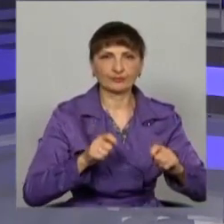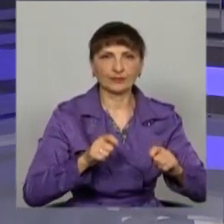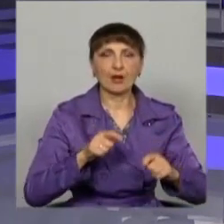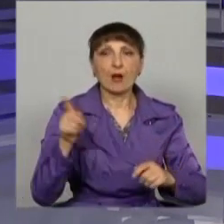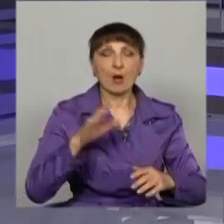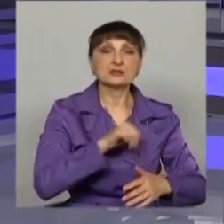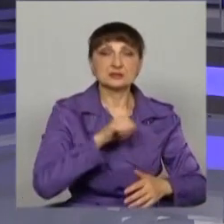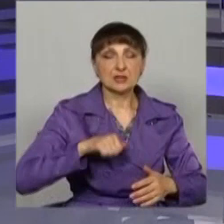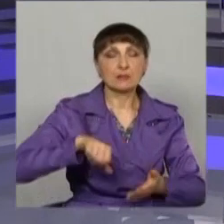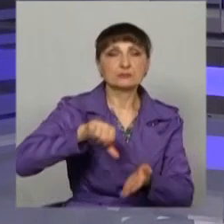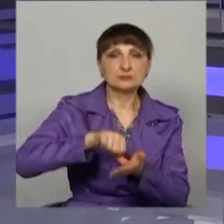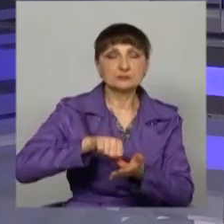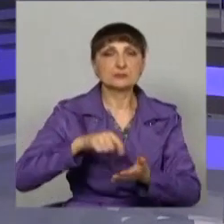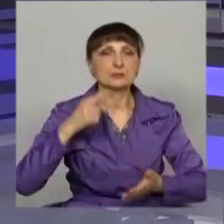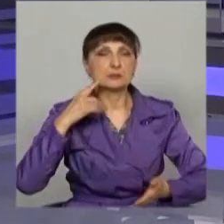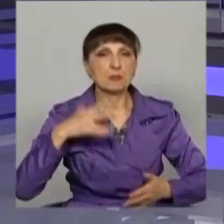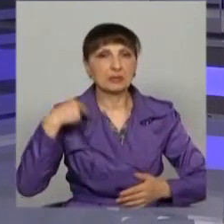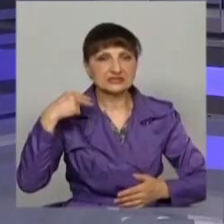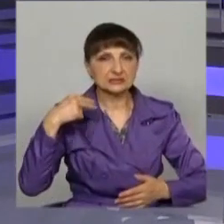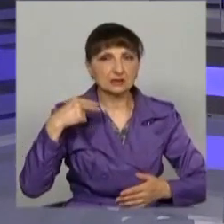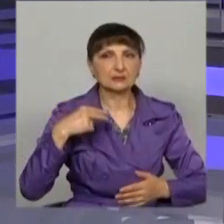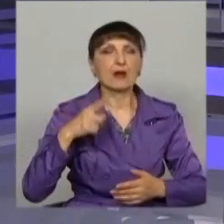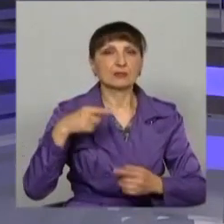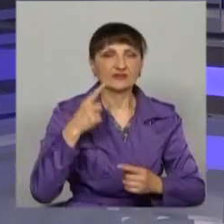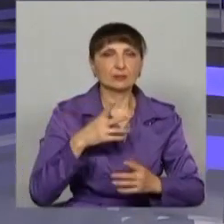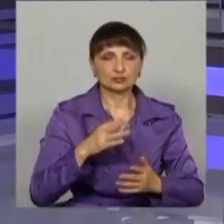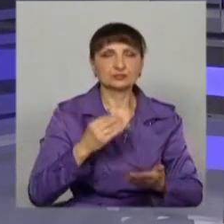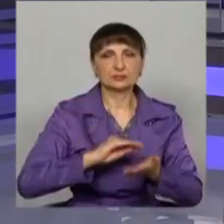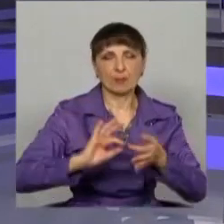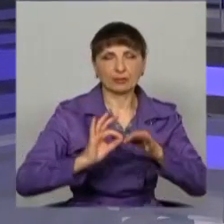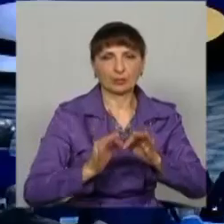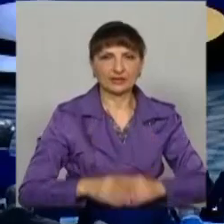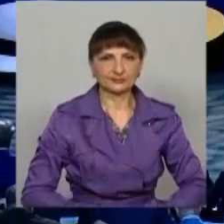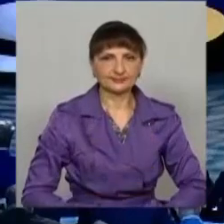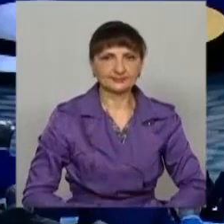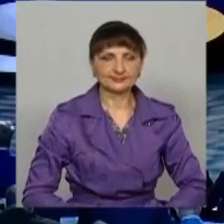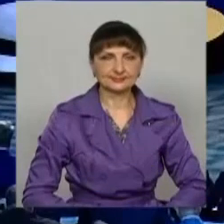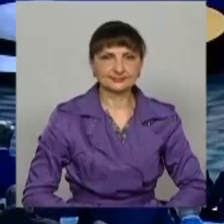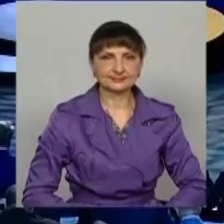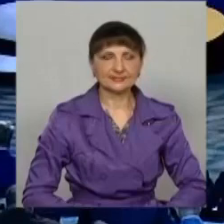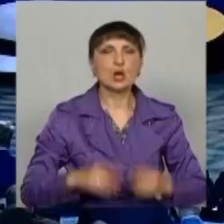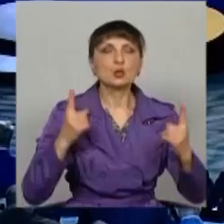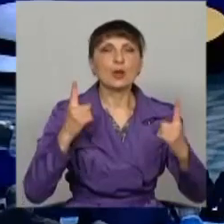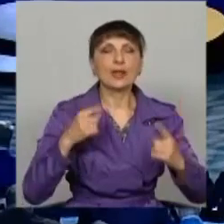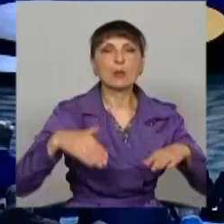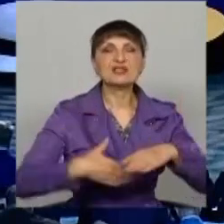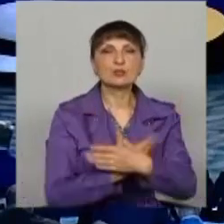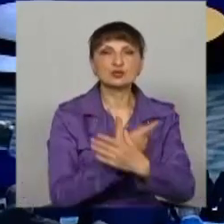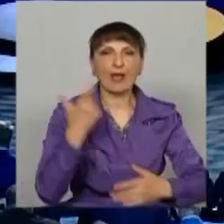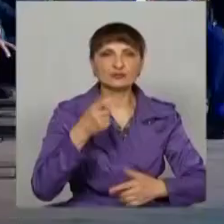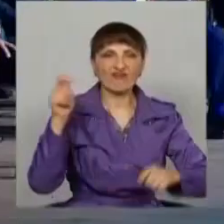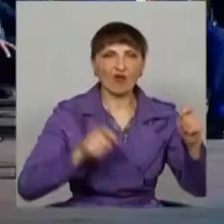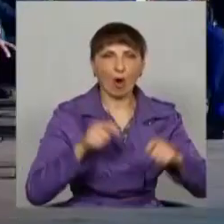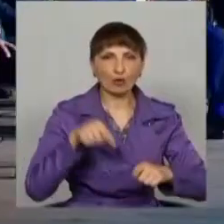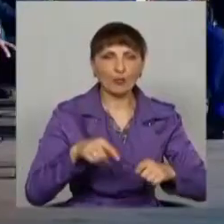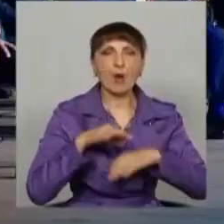моменты выступления главы государства выделила Айендрафин Эрикпаева. Юбилейный Петербургский экономический форум в этом